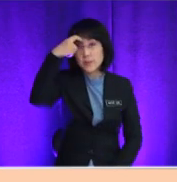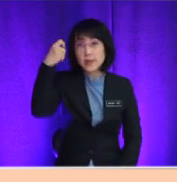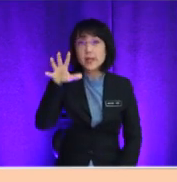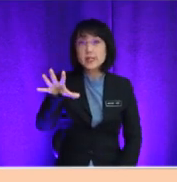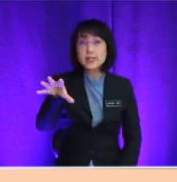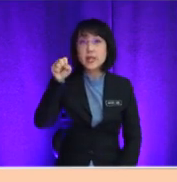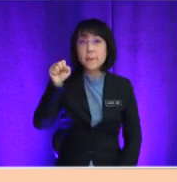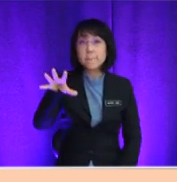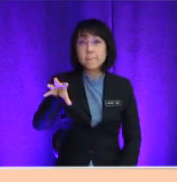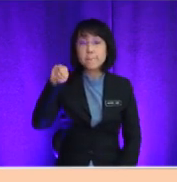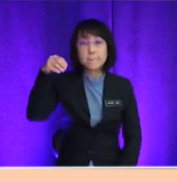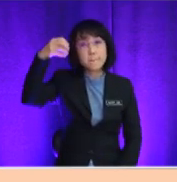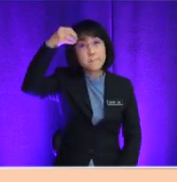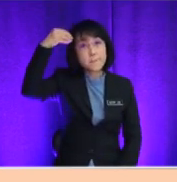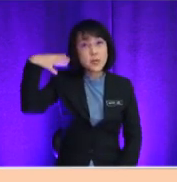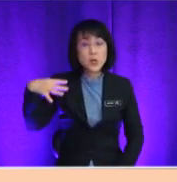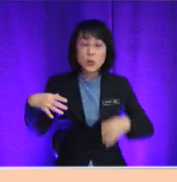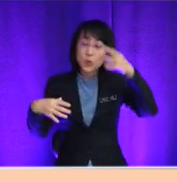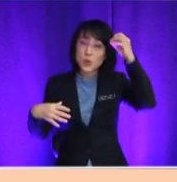Jadi maksudnya